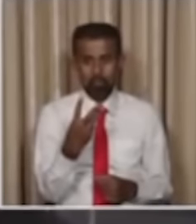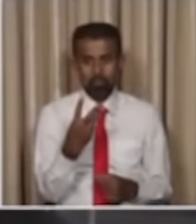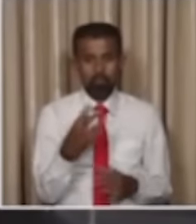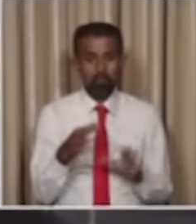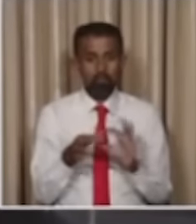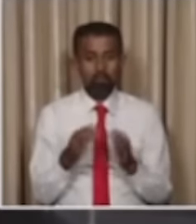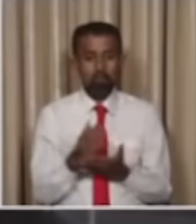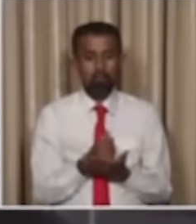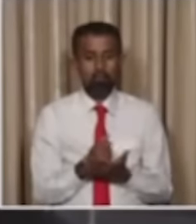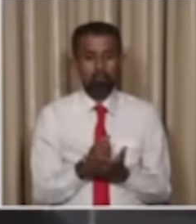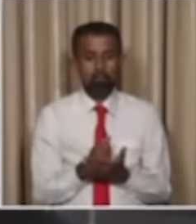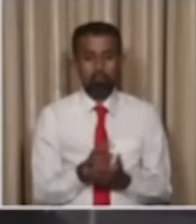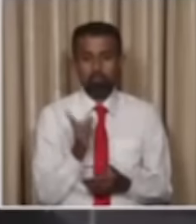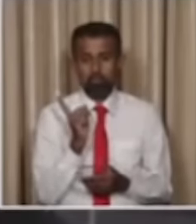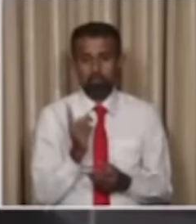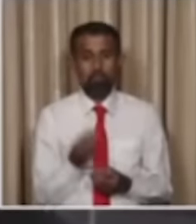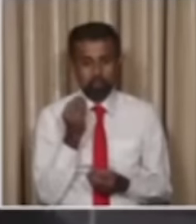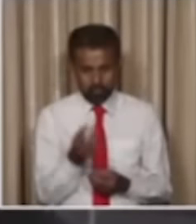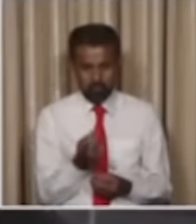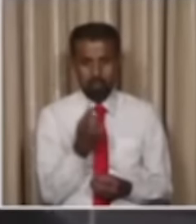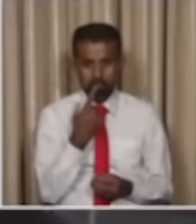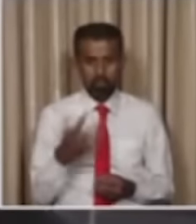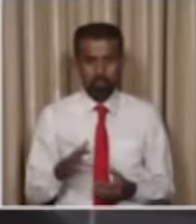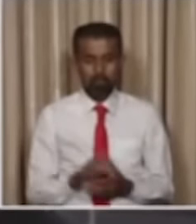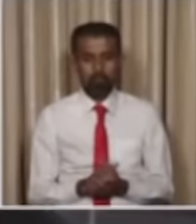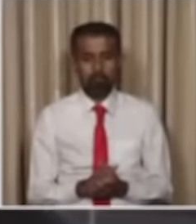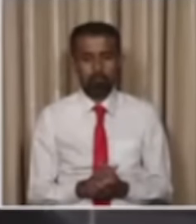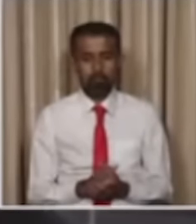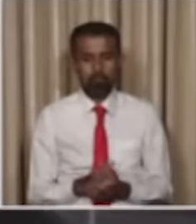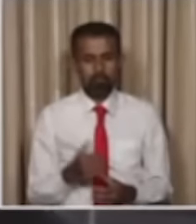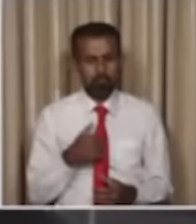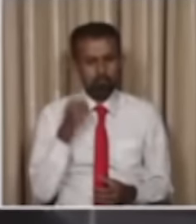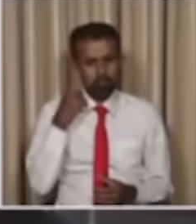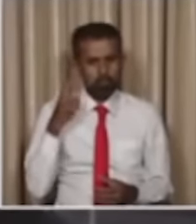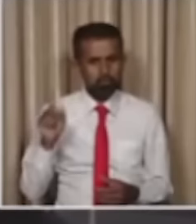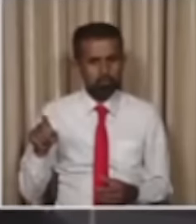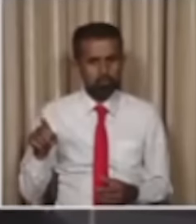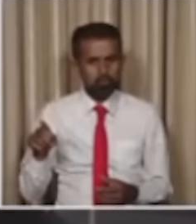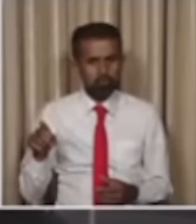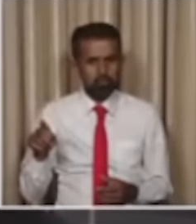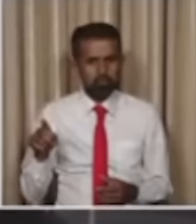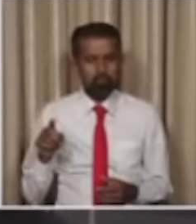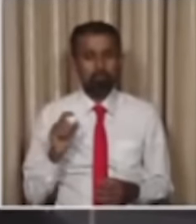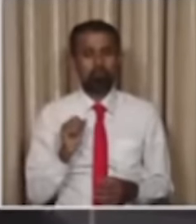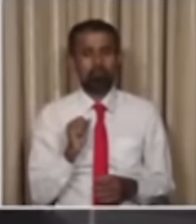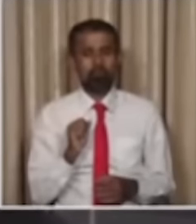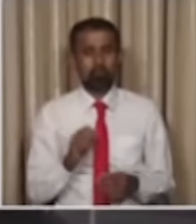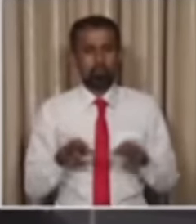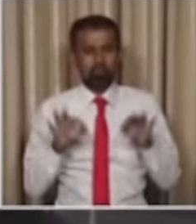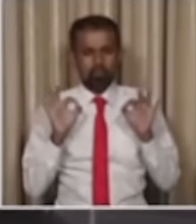සම්බන්ධයව දඬුවන් දෙනවයි කියලා. දැන් අපට සැකයක් තියෙනවා. මේ සැකය තමයි ප්‍රශ්නයයි මේකට